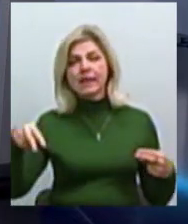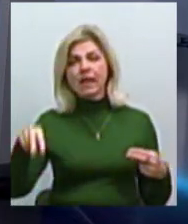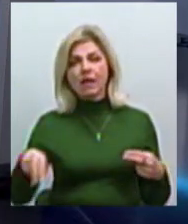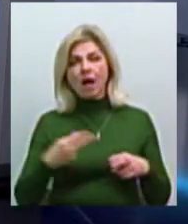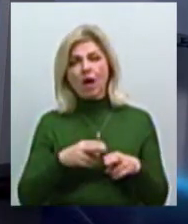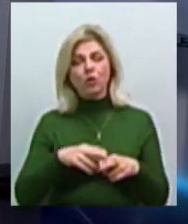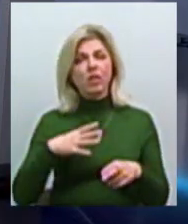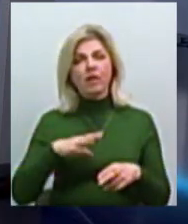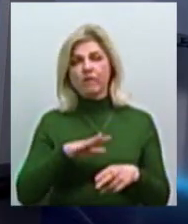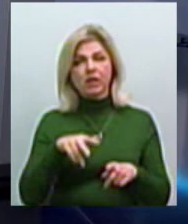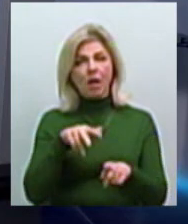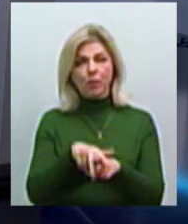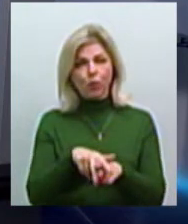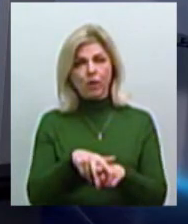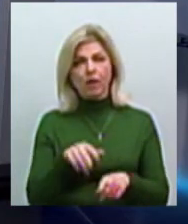витримав напруги та